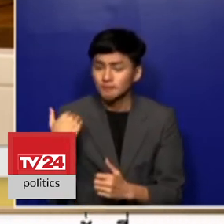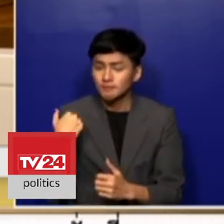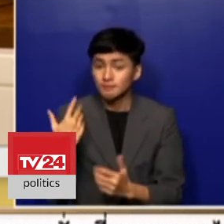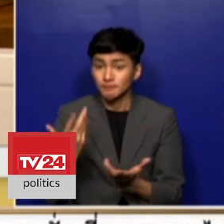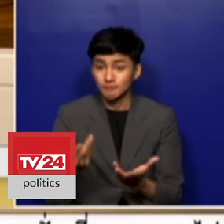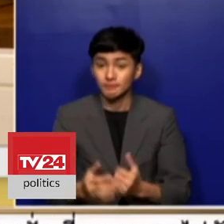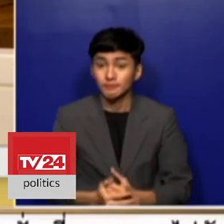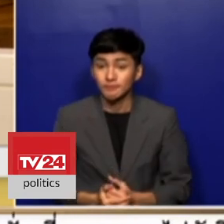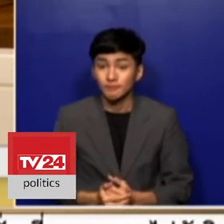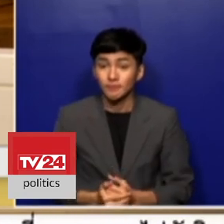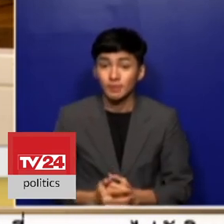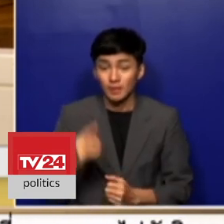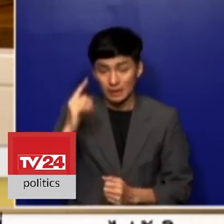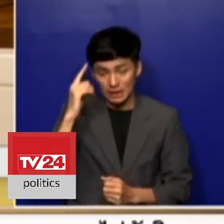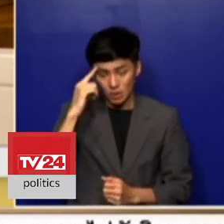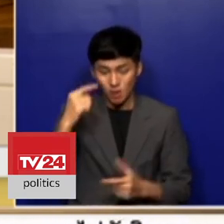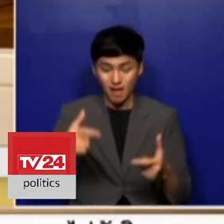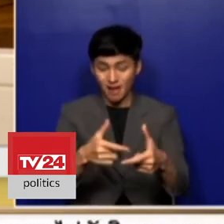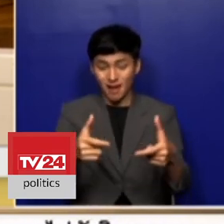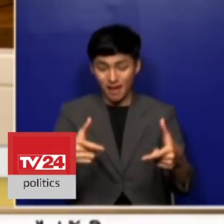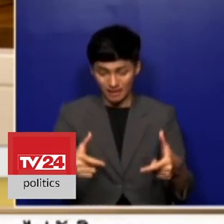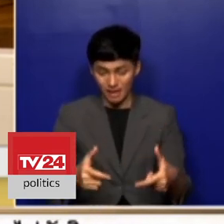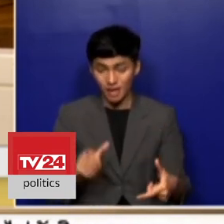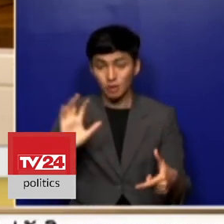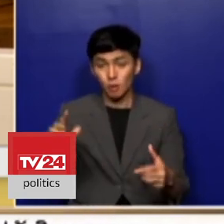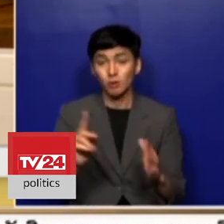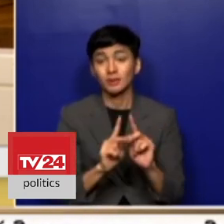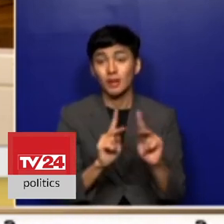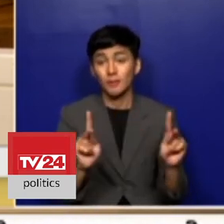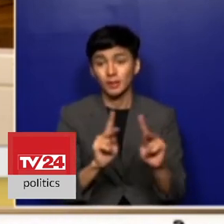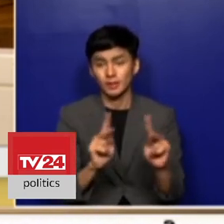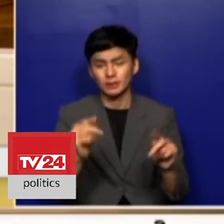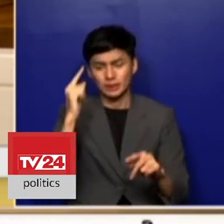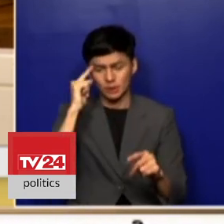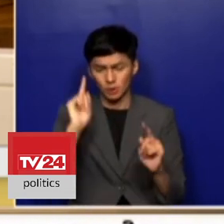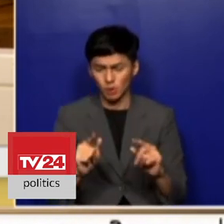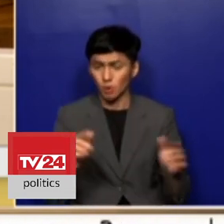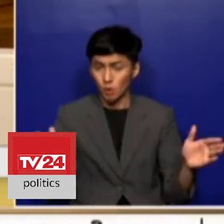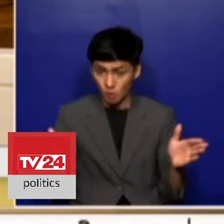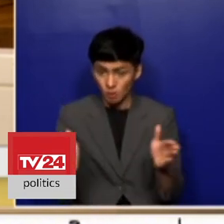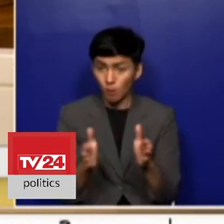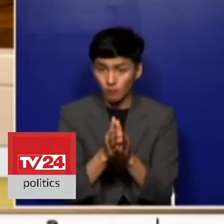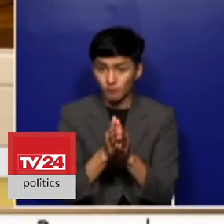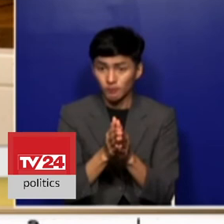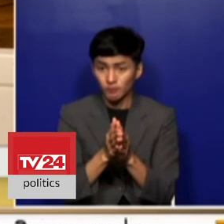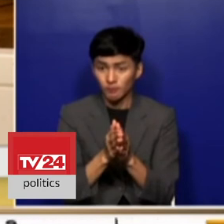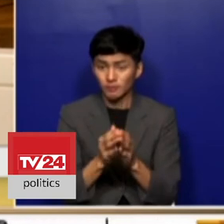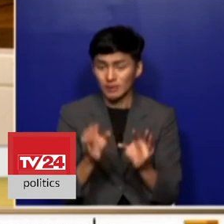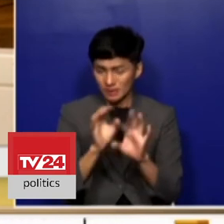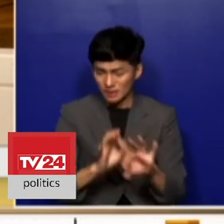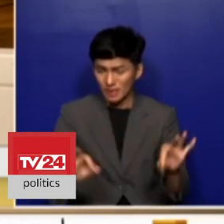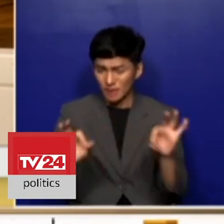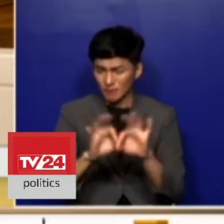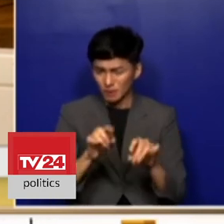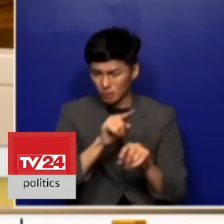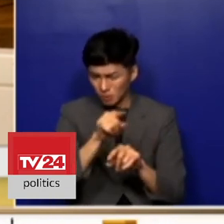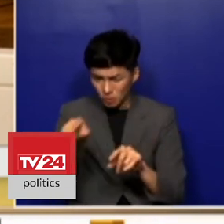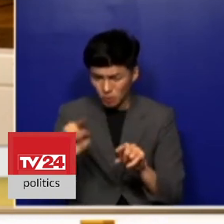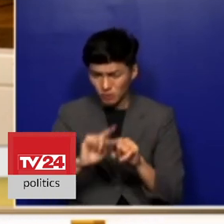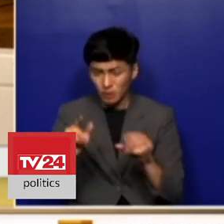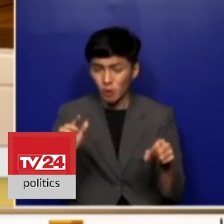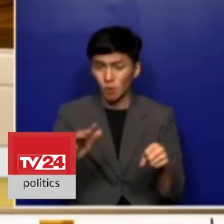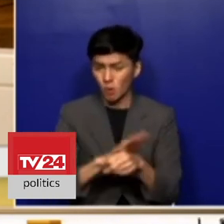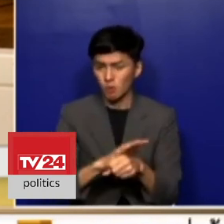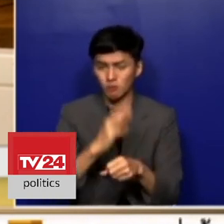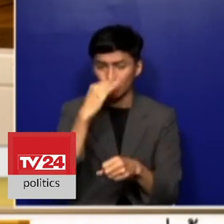รายงานของคณะกรรมาธิการควรจะมีความรอบคอบอ่ามิฉะนั้นจะสร้างผลกระทบใหญ่หลวงให้กับประเทศ